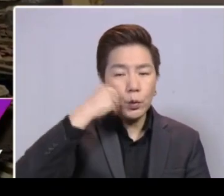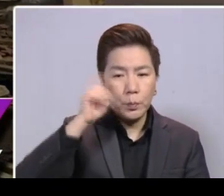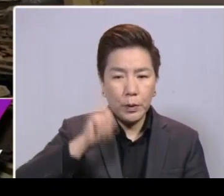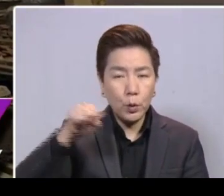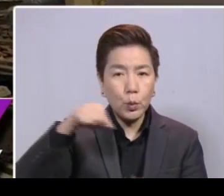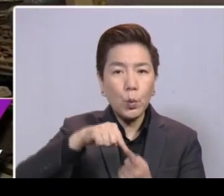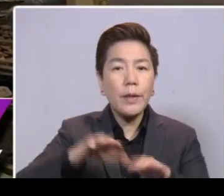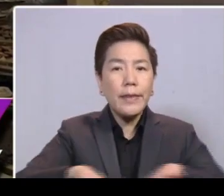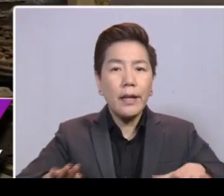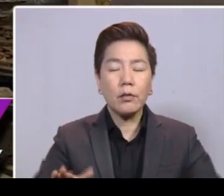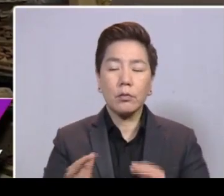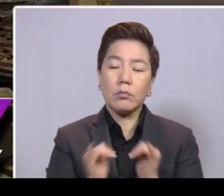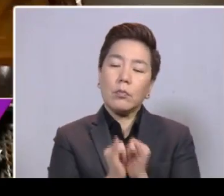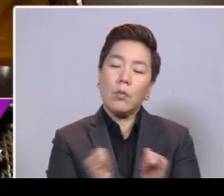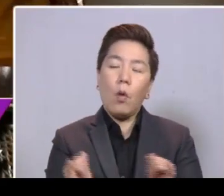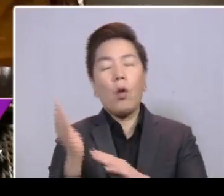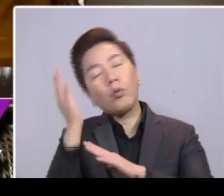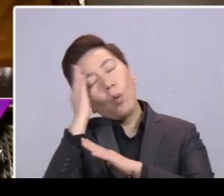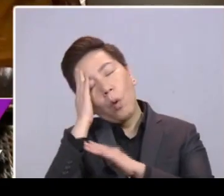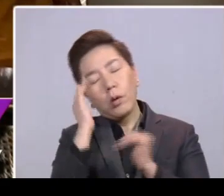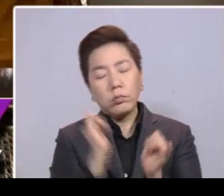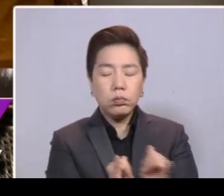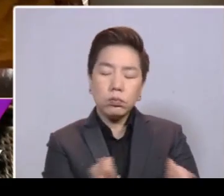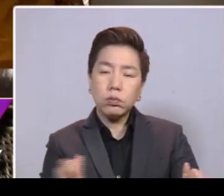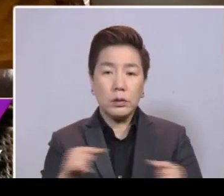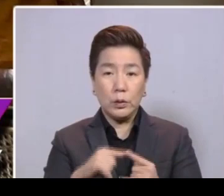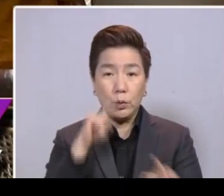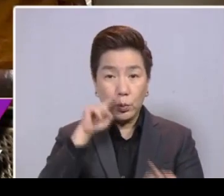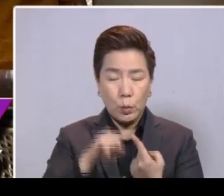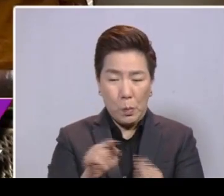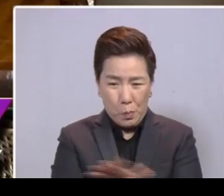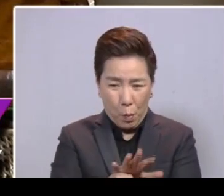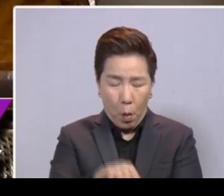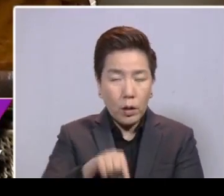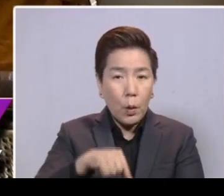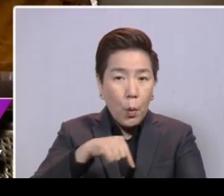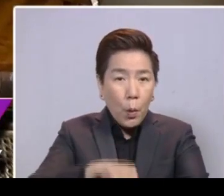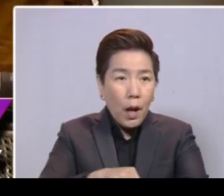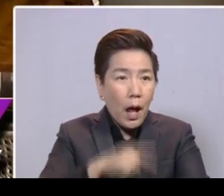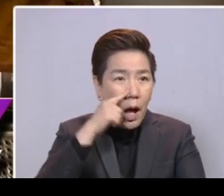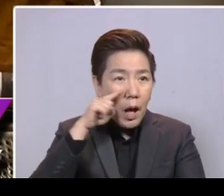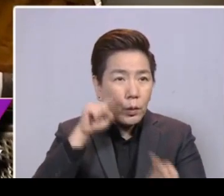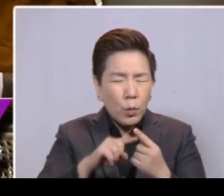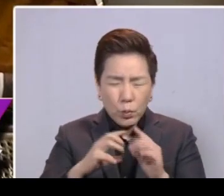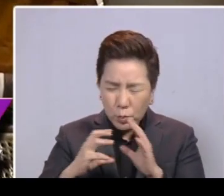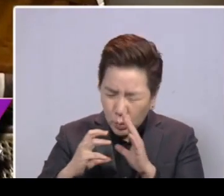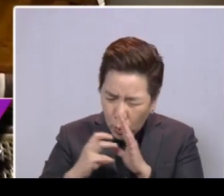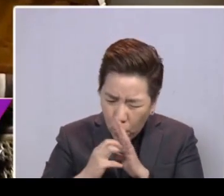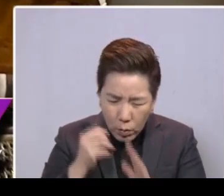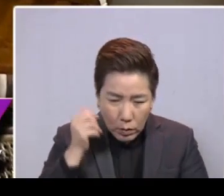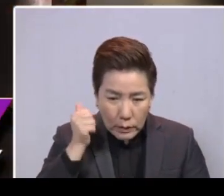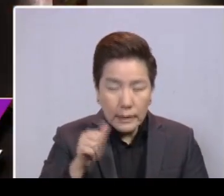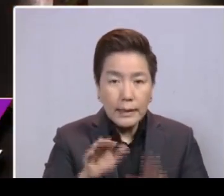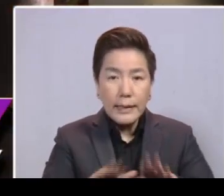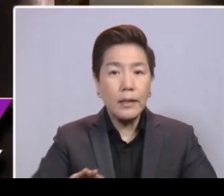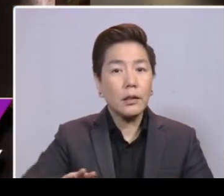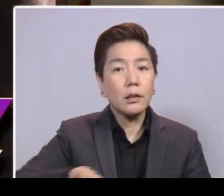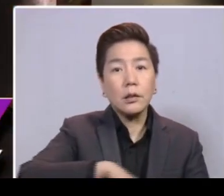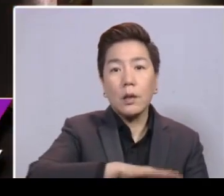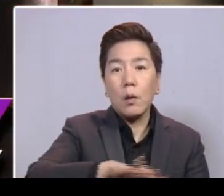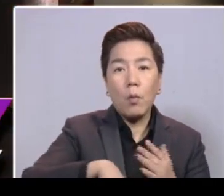จุดที่เด็กวัดจะมานอนฮะแล้วช่วงเวลาเกิดเหตุโอ้โหเคราะห์ดีจริงๆเด็กๆทั้งหมด